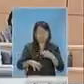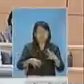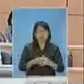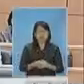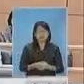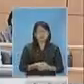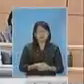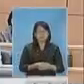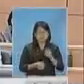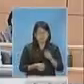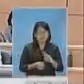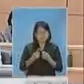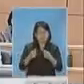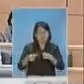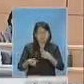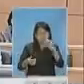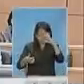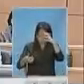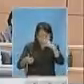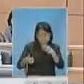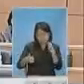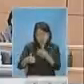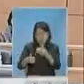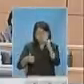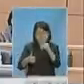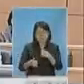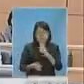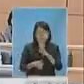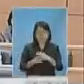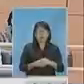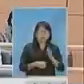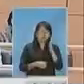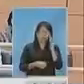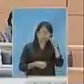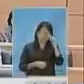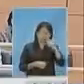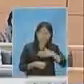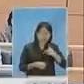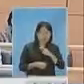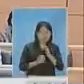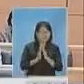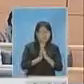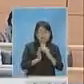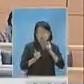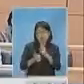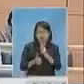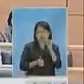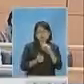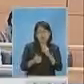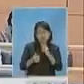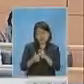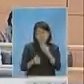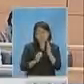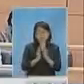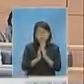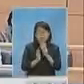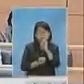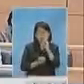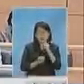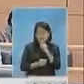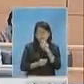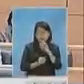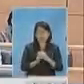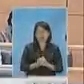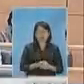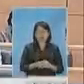ไม่เคยเกลียดชังเขาผมไม่เคยนอนหลับโดยการสาปแช่งเา้าก่อนนอนผมไม่เคยรู้สึก